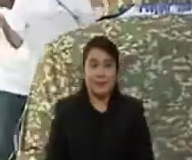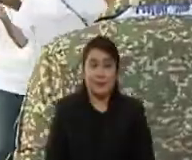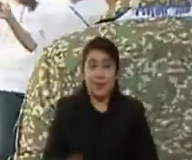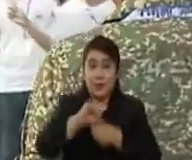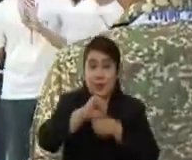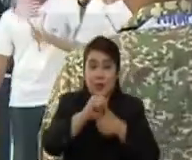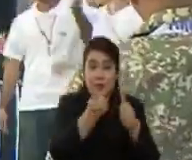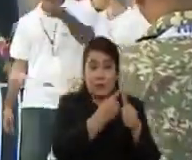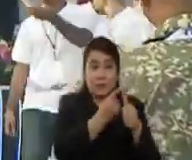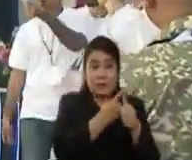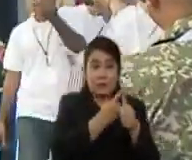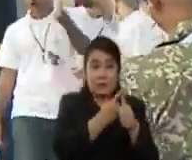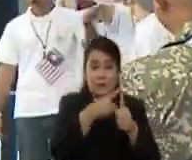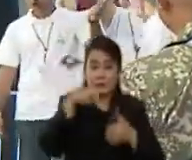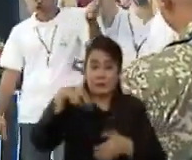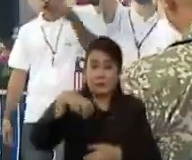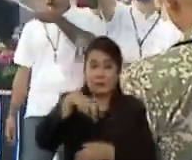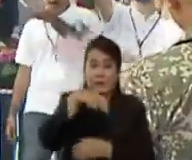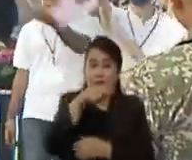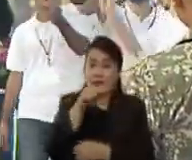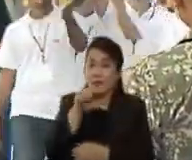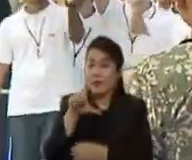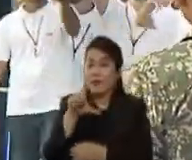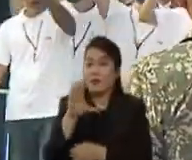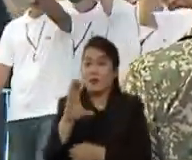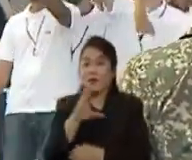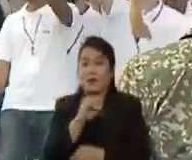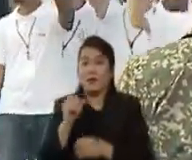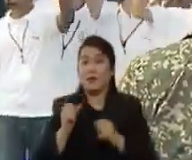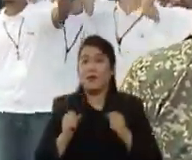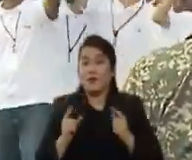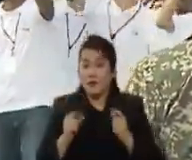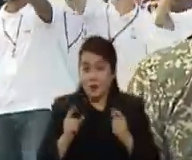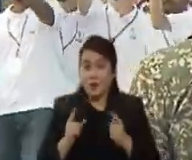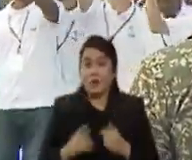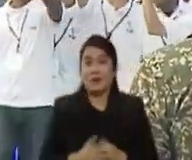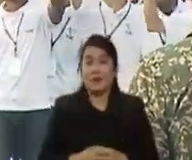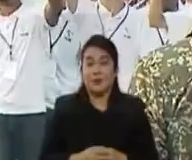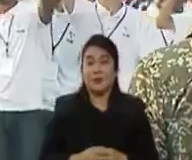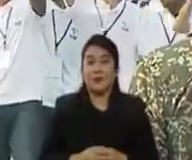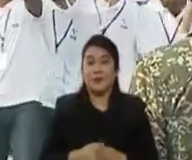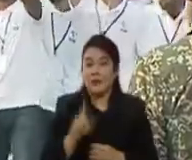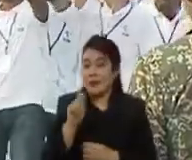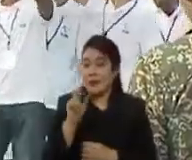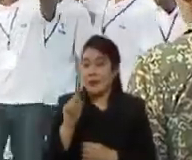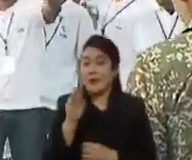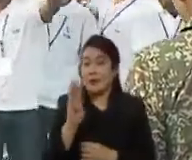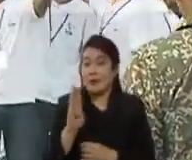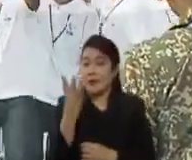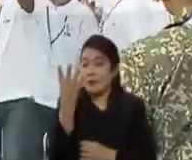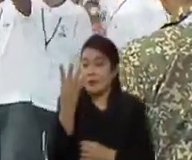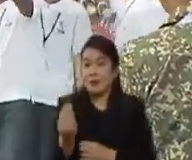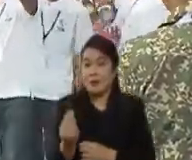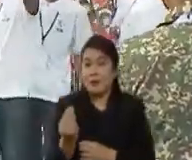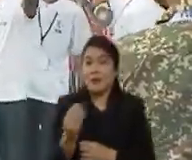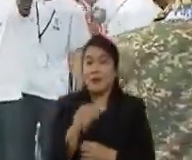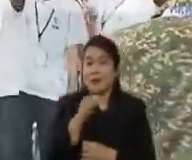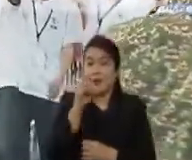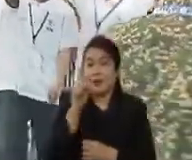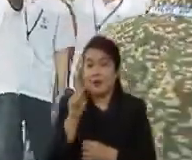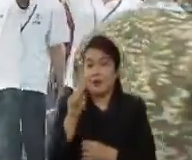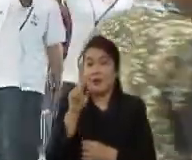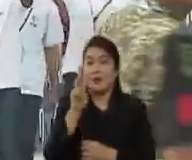Kontijen pertama pejalan kaki JLC dan swasta terdiri daripada TNB, Petronas,